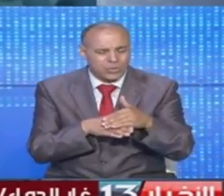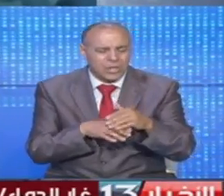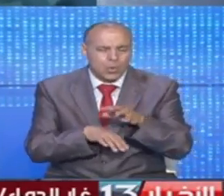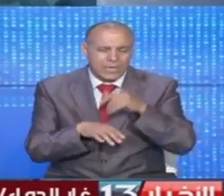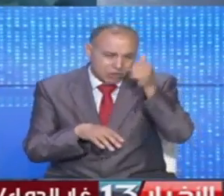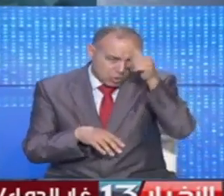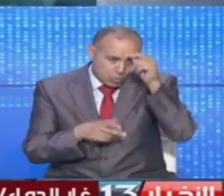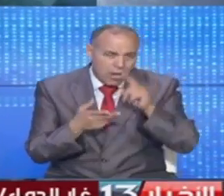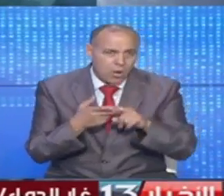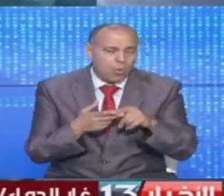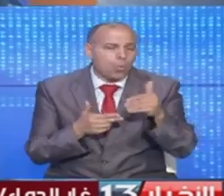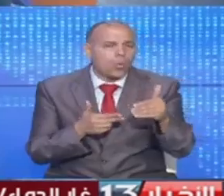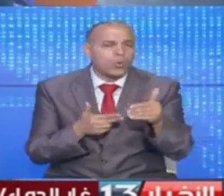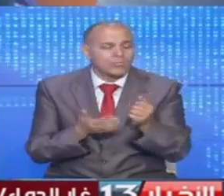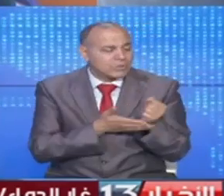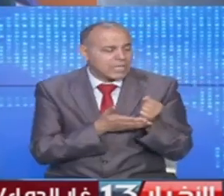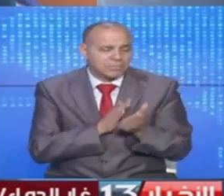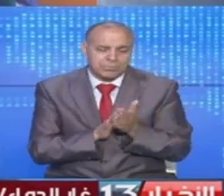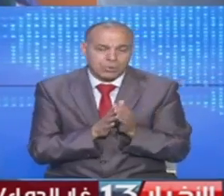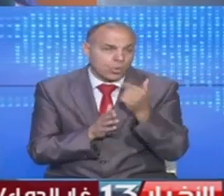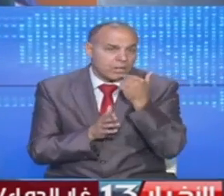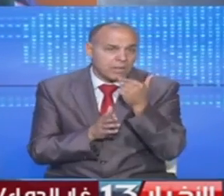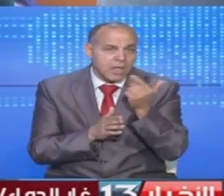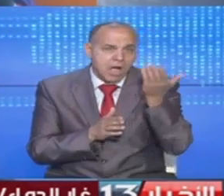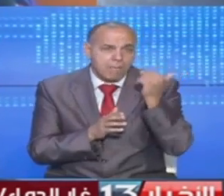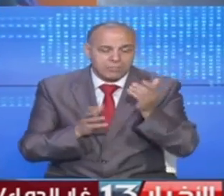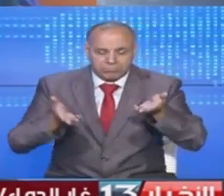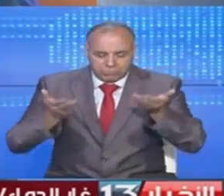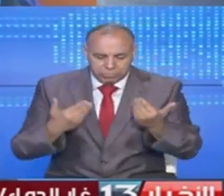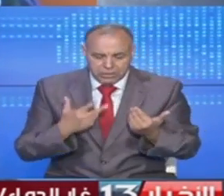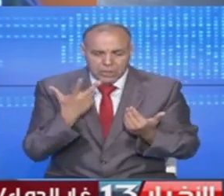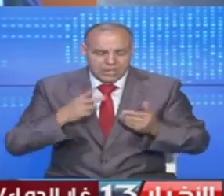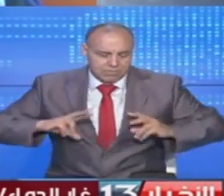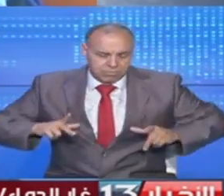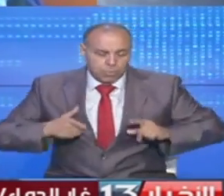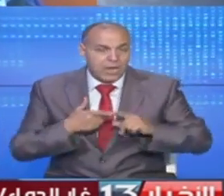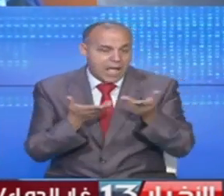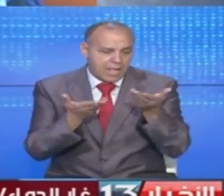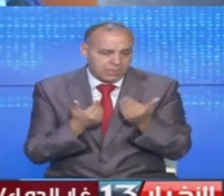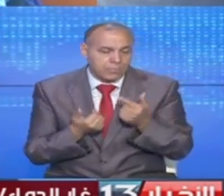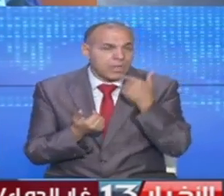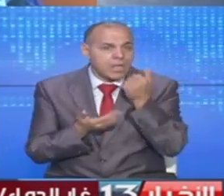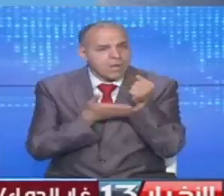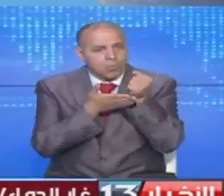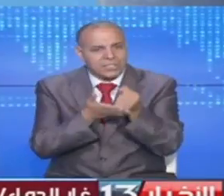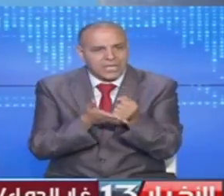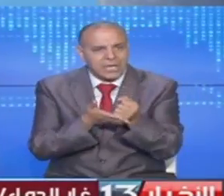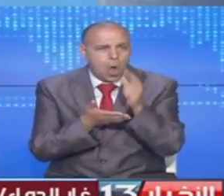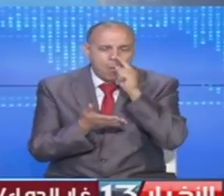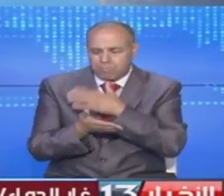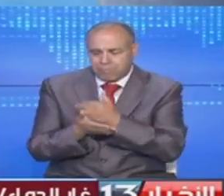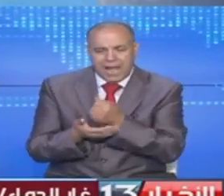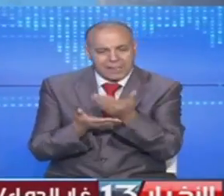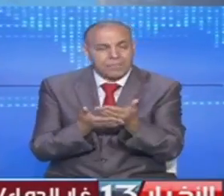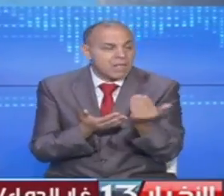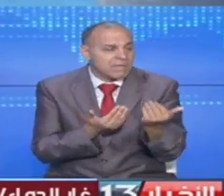جندوبة وخارجه دون مساعدة، بعد تسلمهم لثلاث كراسي متنقلة كمساعدة من فاعل خير